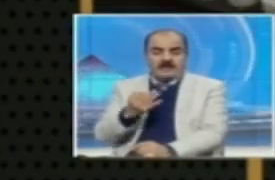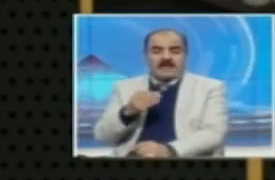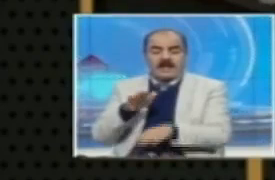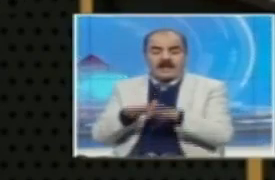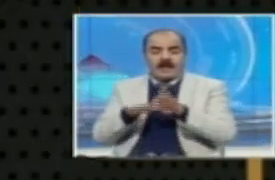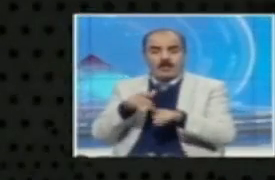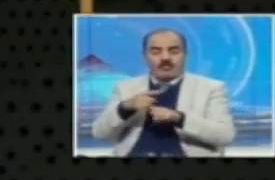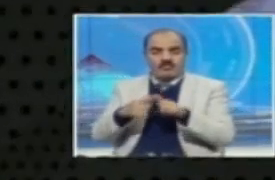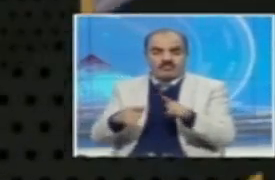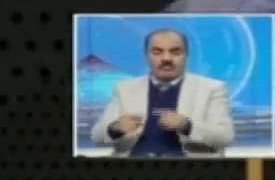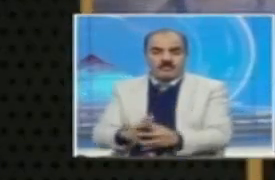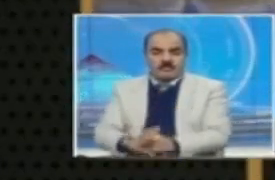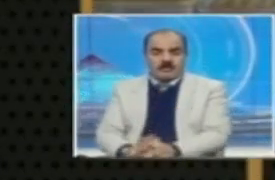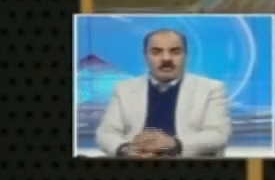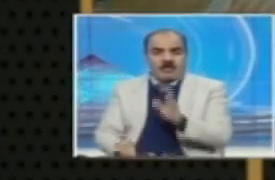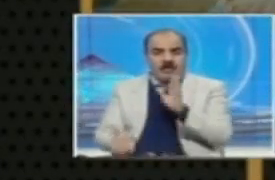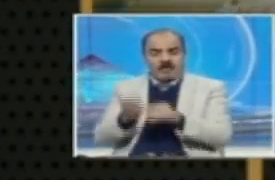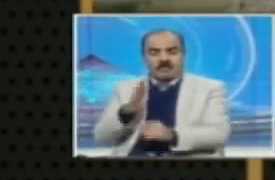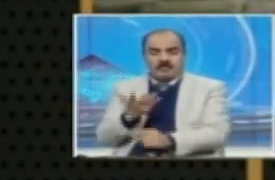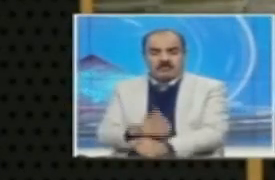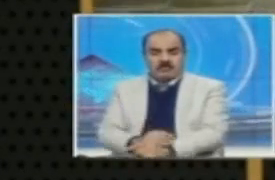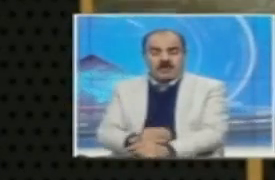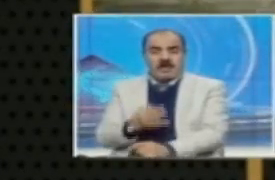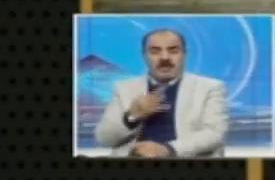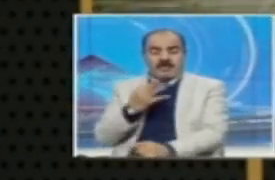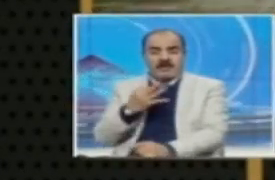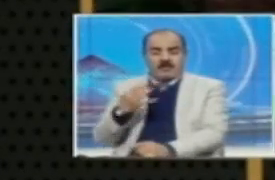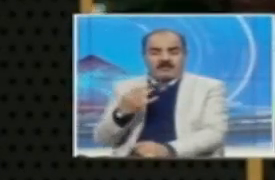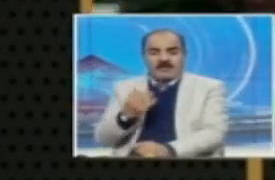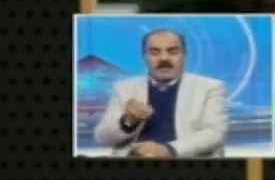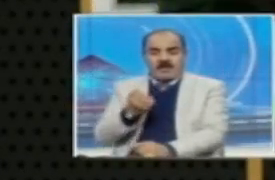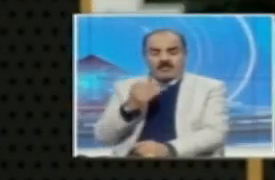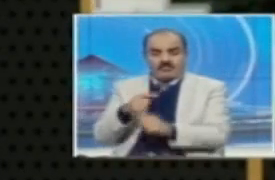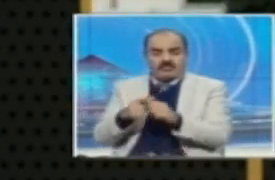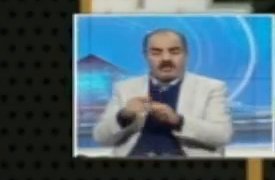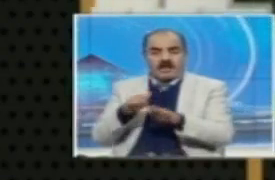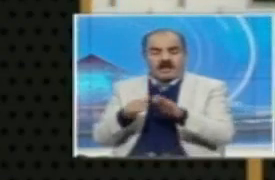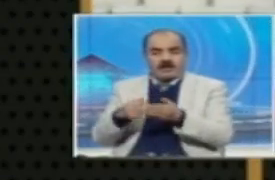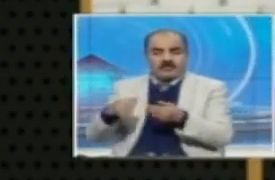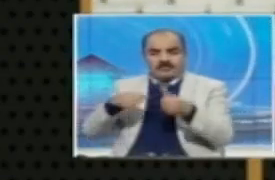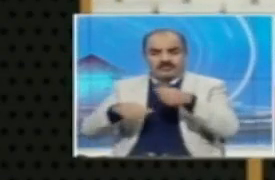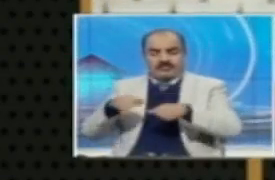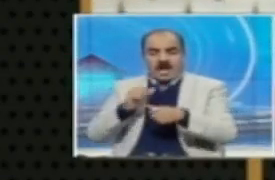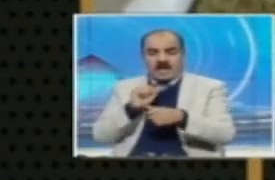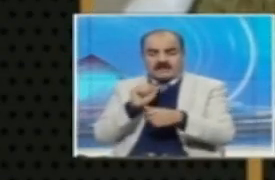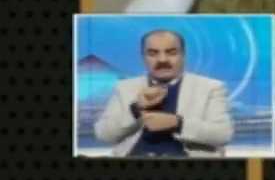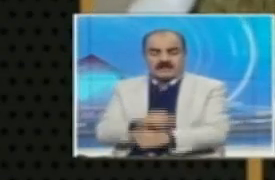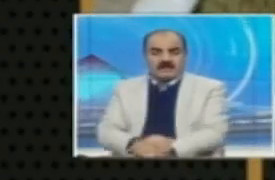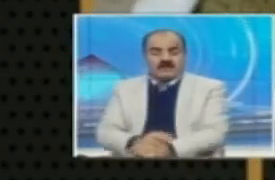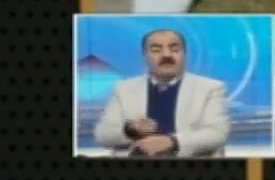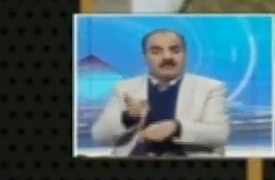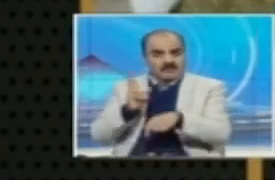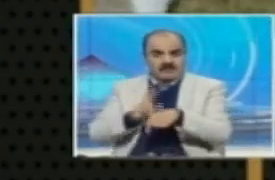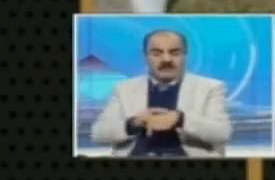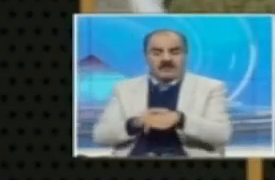135.5 كيلوغرام، وضبط قرابة 33.5 كيلوغرام من مخدر الآيس الشابو، إضافة